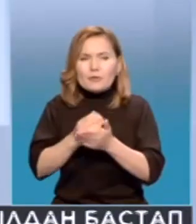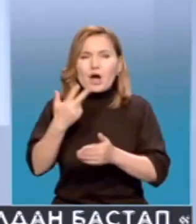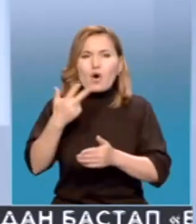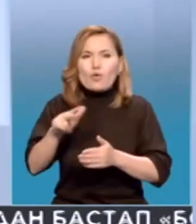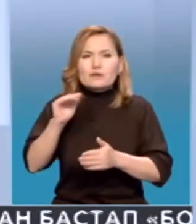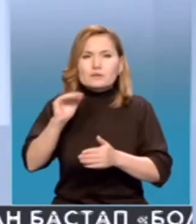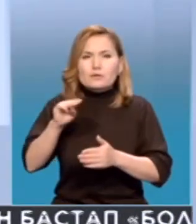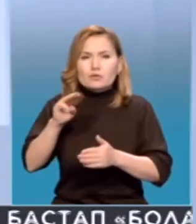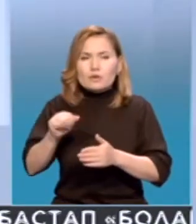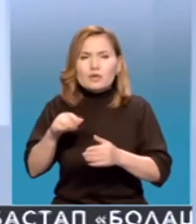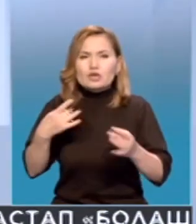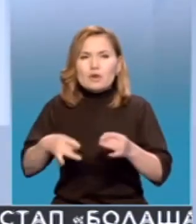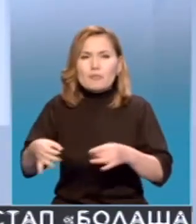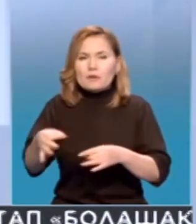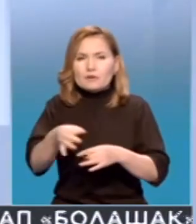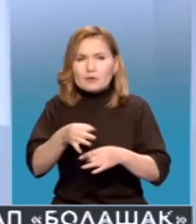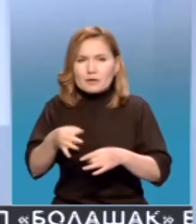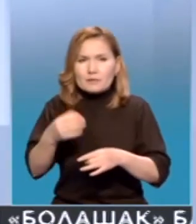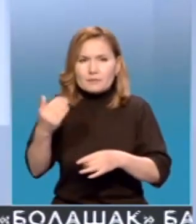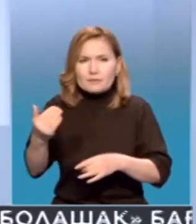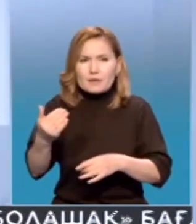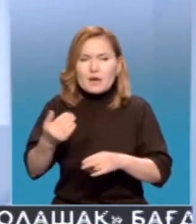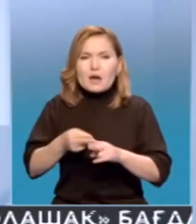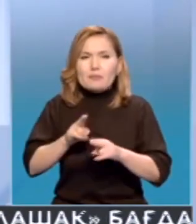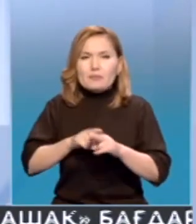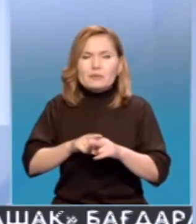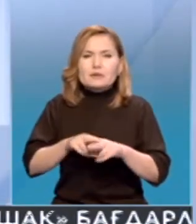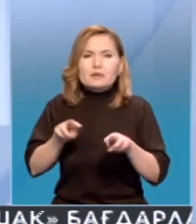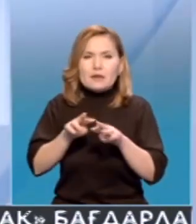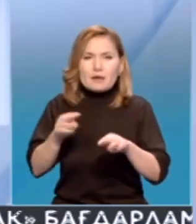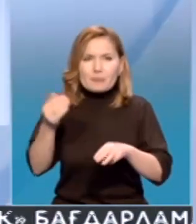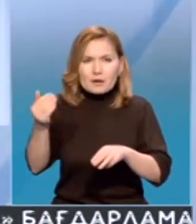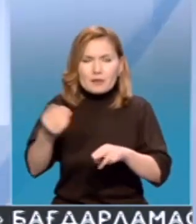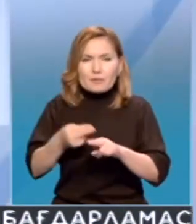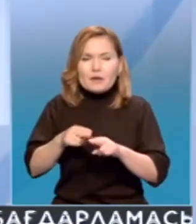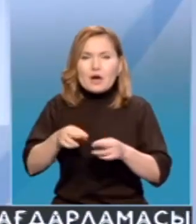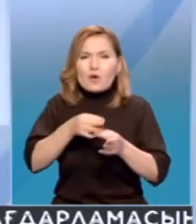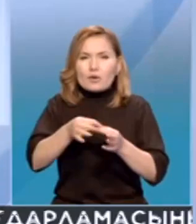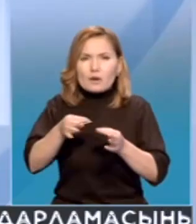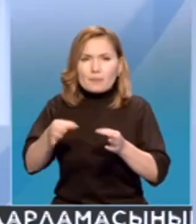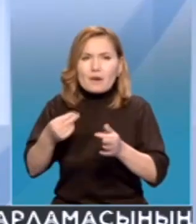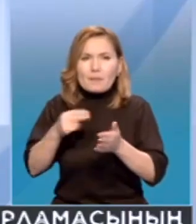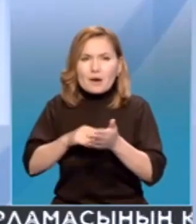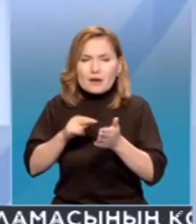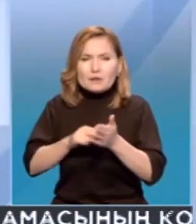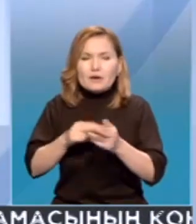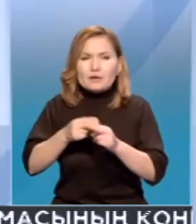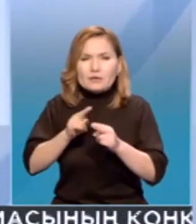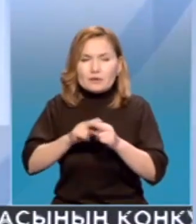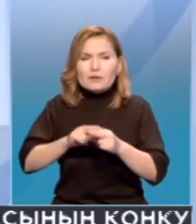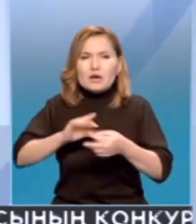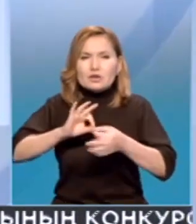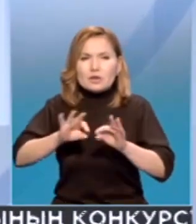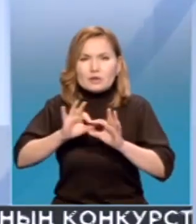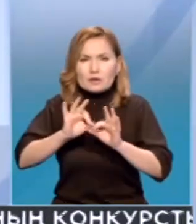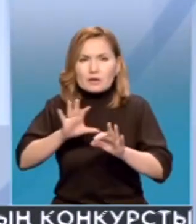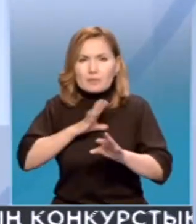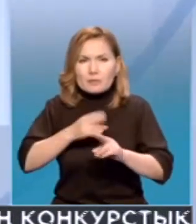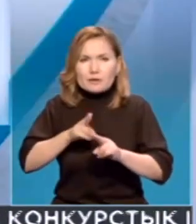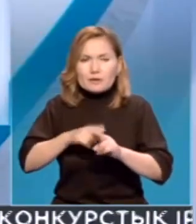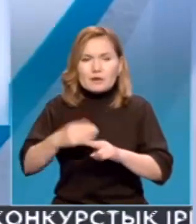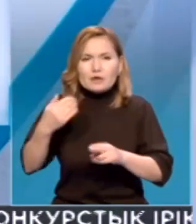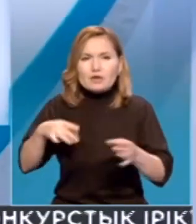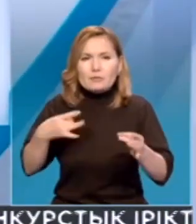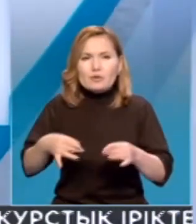оның 30 мың тоннасы Жамбыл облысында. Сондай-ақ, министр бірнеше өңірдегі бағаға тоқталып өтті.